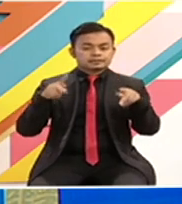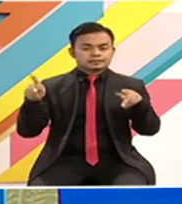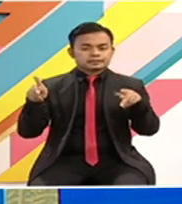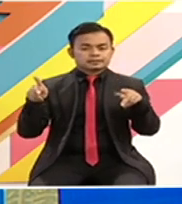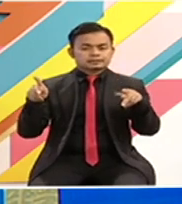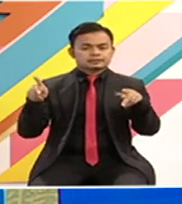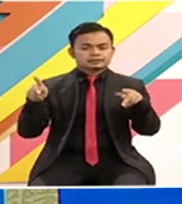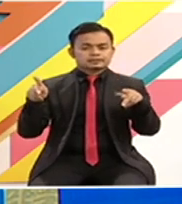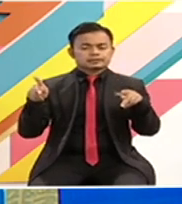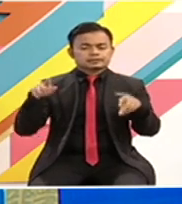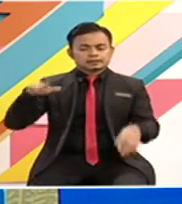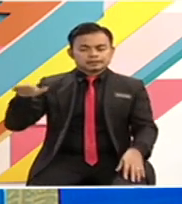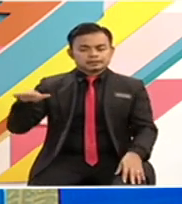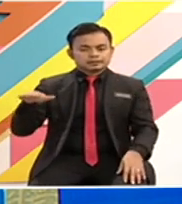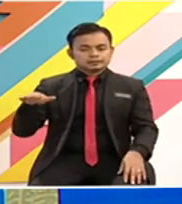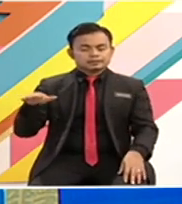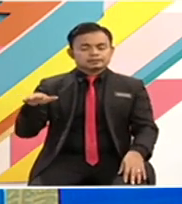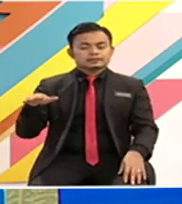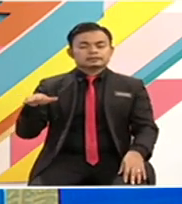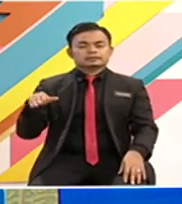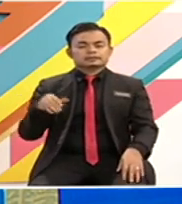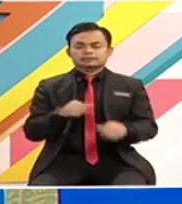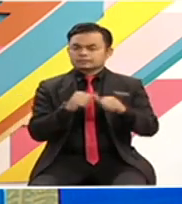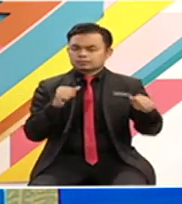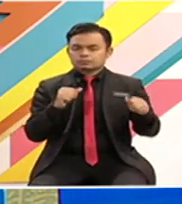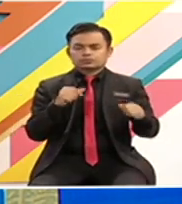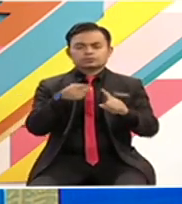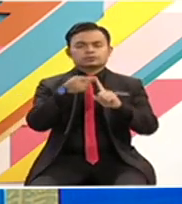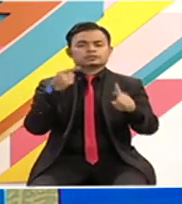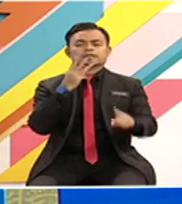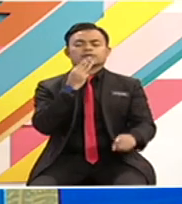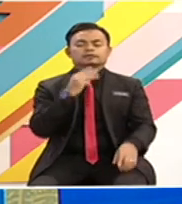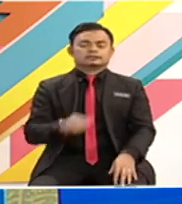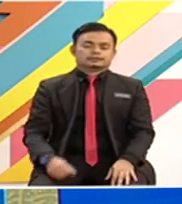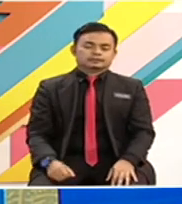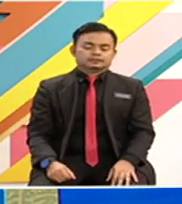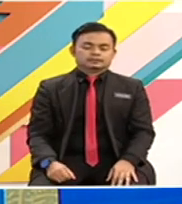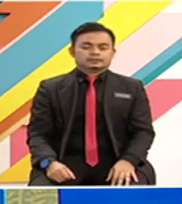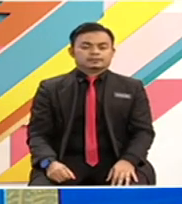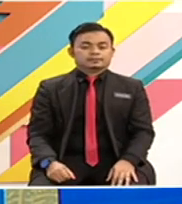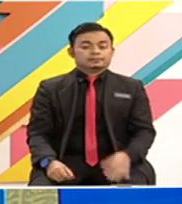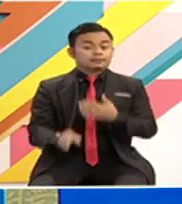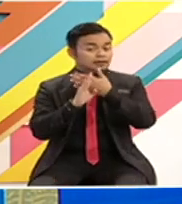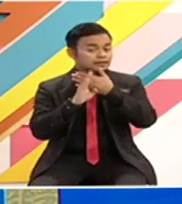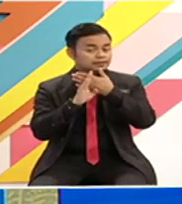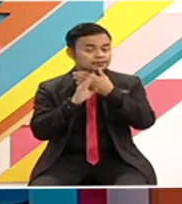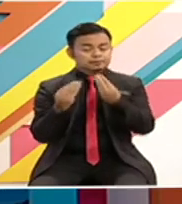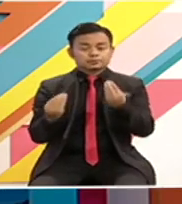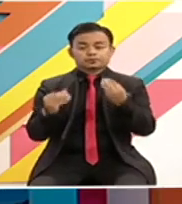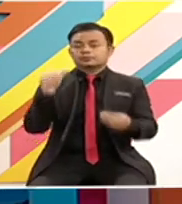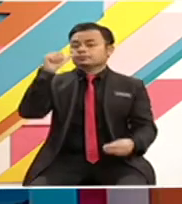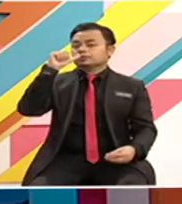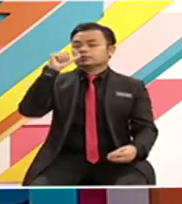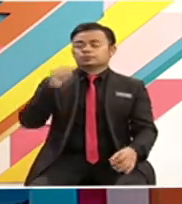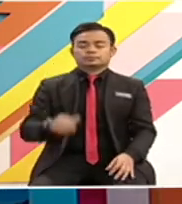warna-warni daripada adik-adik sebab kita tak tahu mungkin ada di akan eh cantik merah sirap keminum wilayah Indonesia tadi bukan